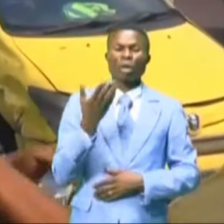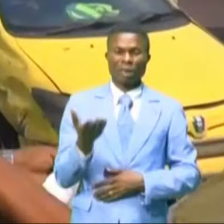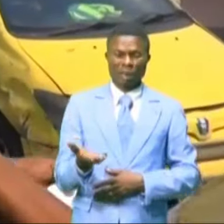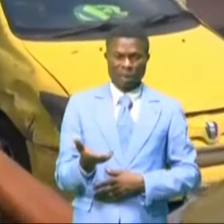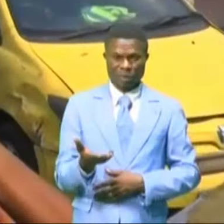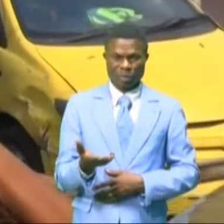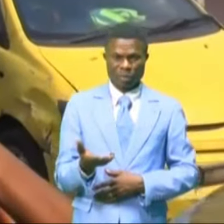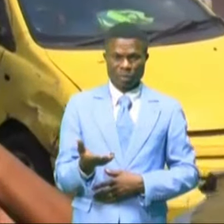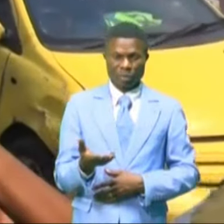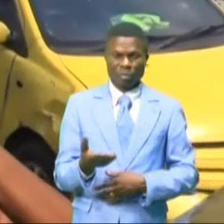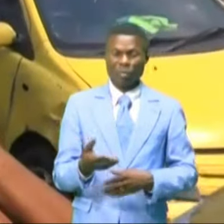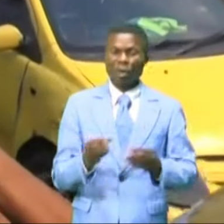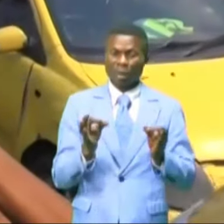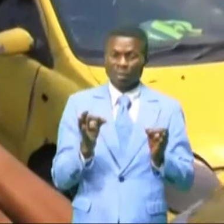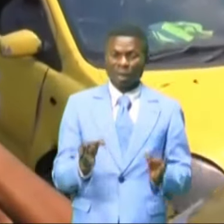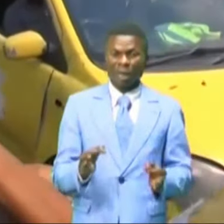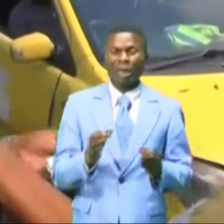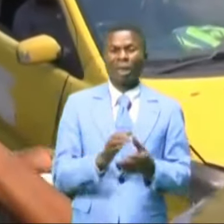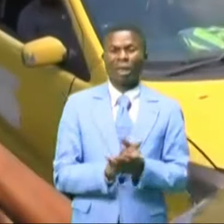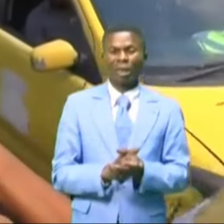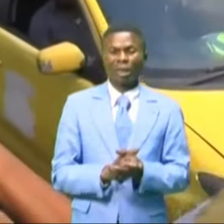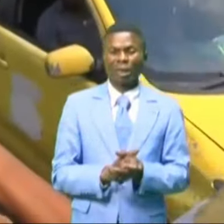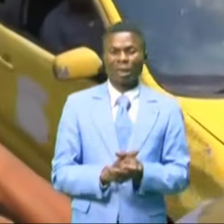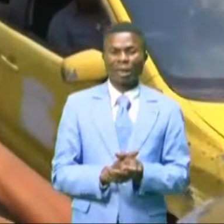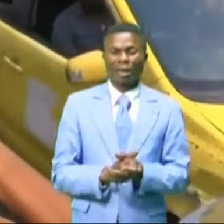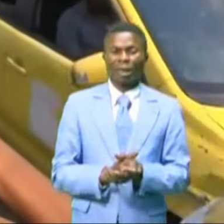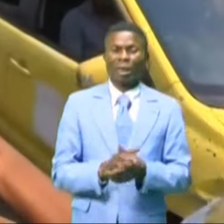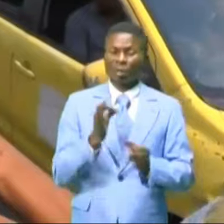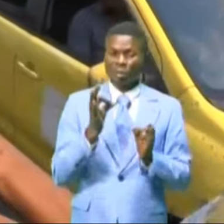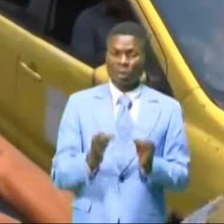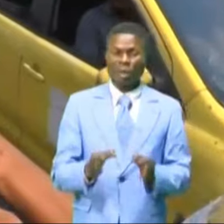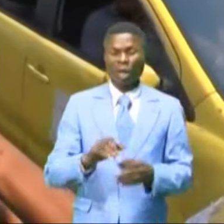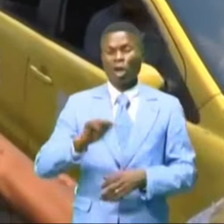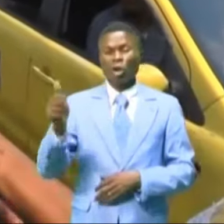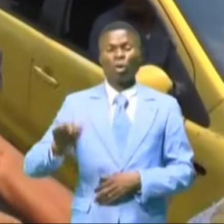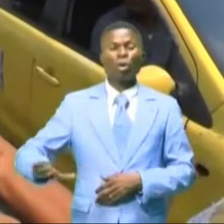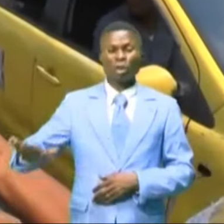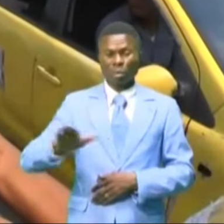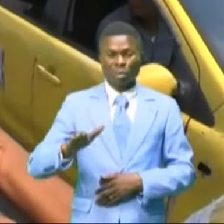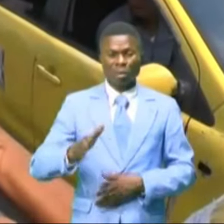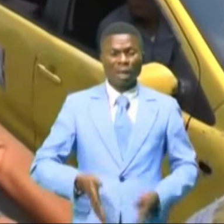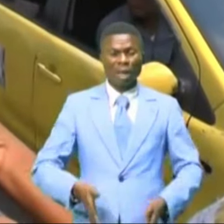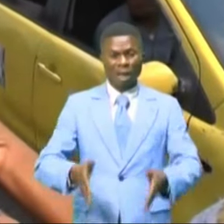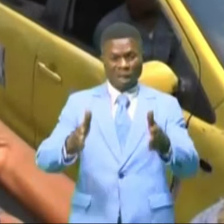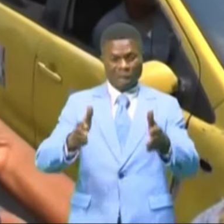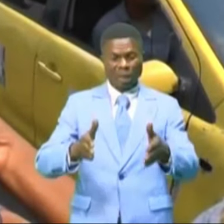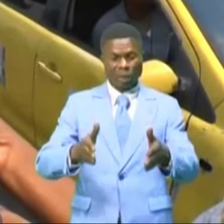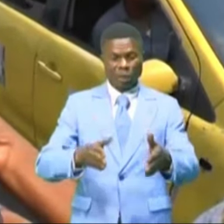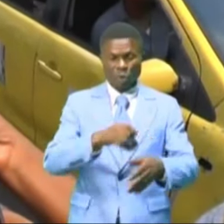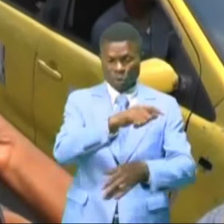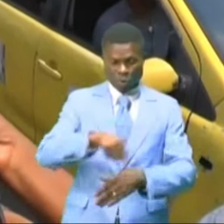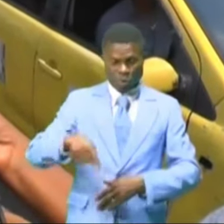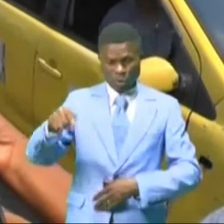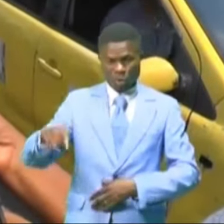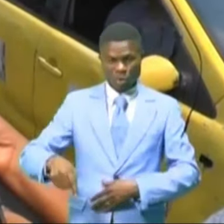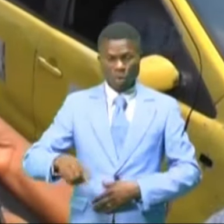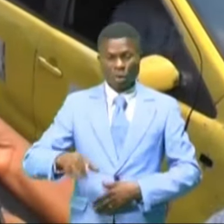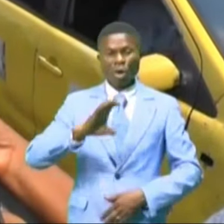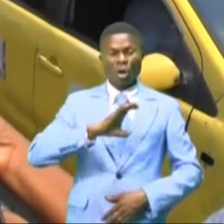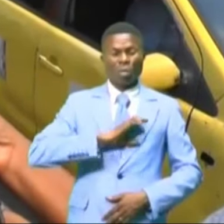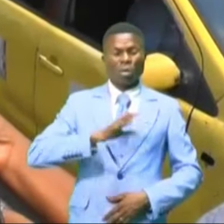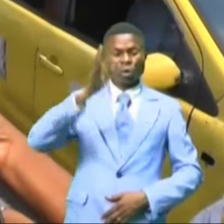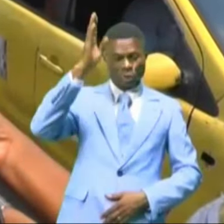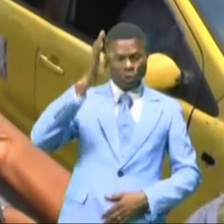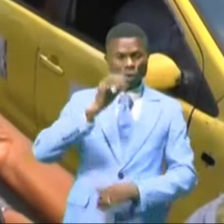Nous traversons la chaussée avec beaucoup de difficultés. Sous d'autres essieux, on trouve des passerelles, des séparateurs et la police des circulations